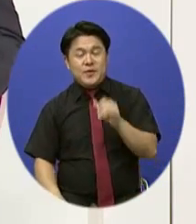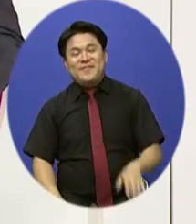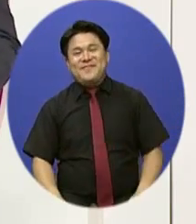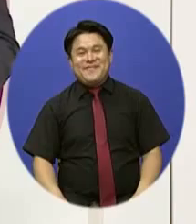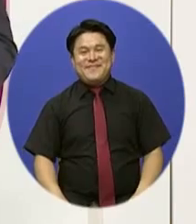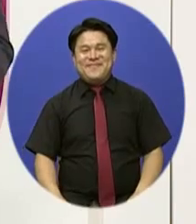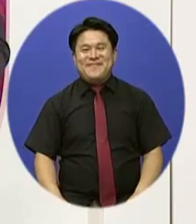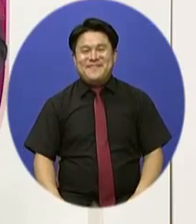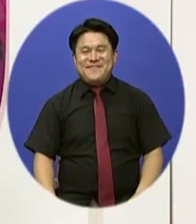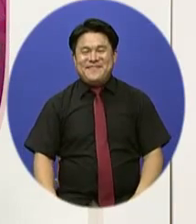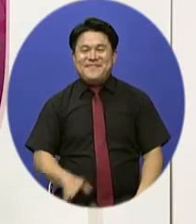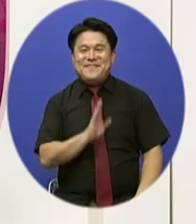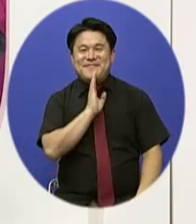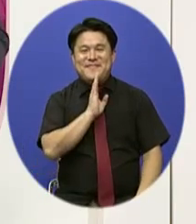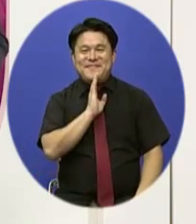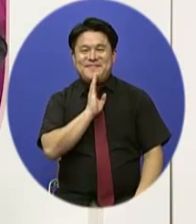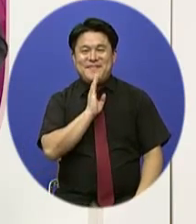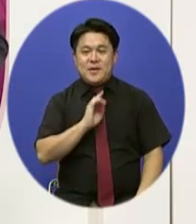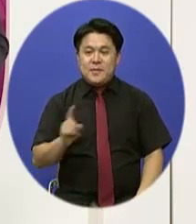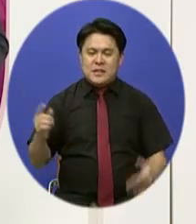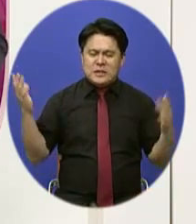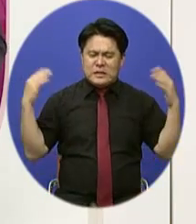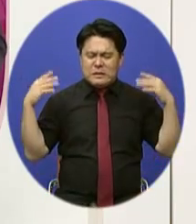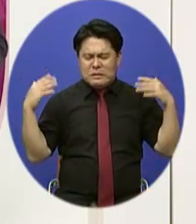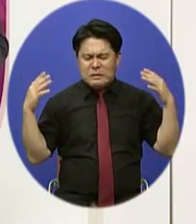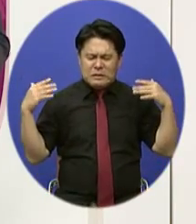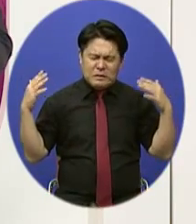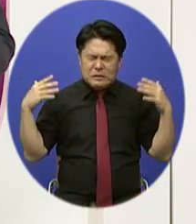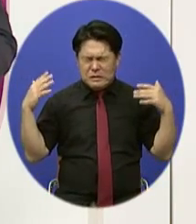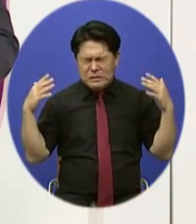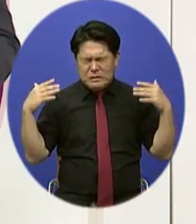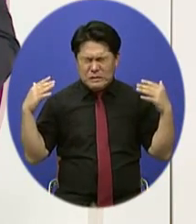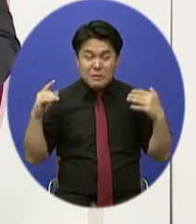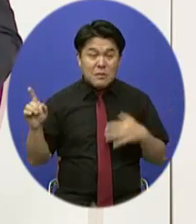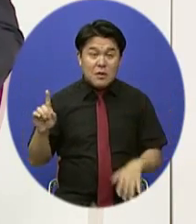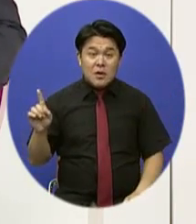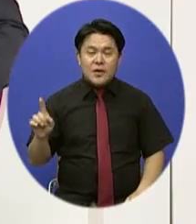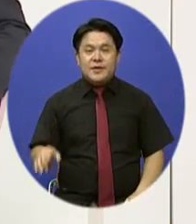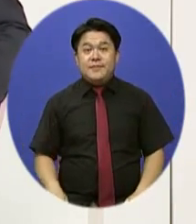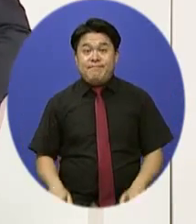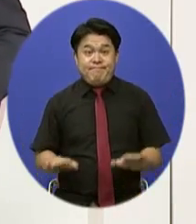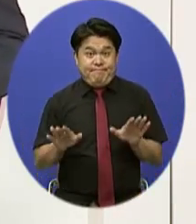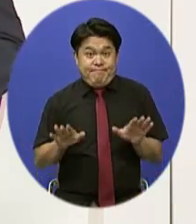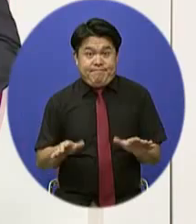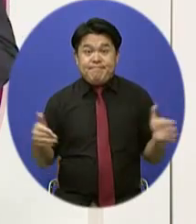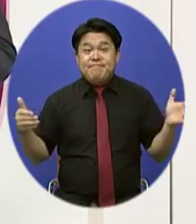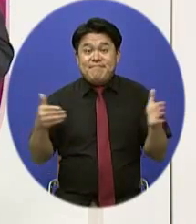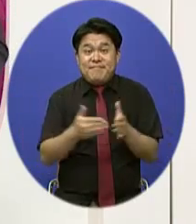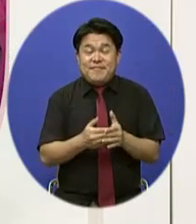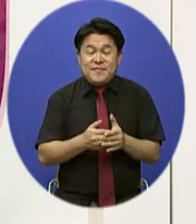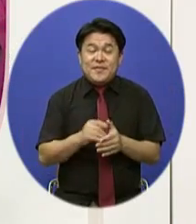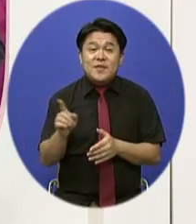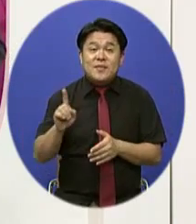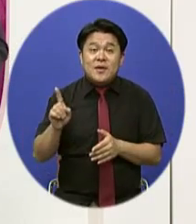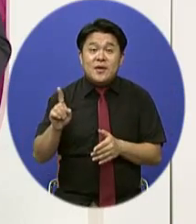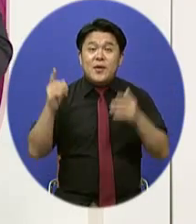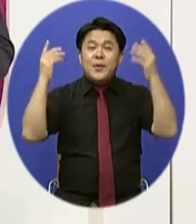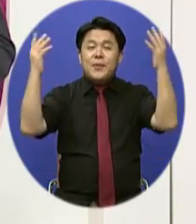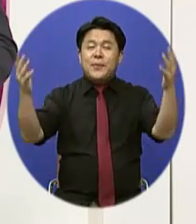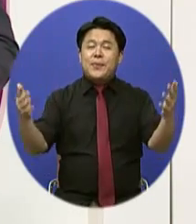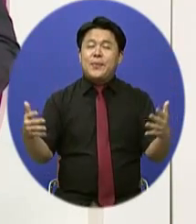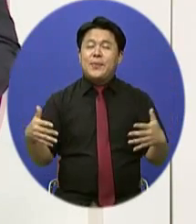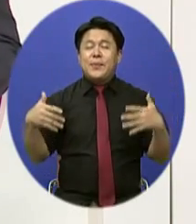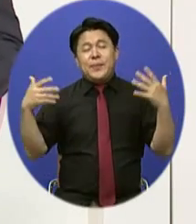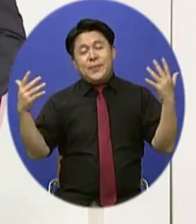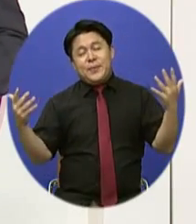네. 맞아요. 이제 뭐 무더위 극성을 불렸던 이 더위가 네. 이제 다가오고 찬란한 가을 바람이